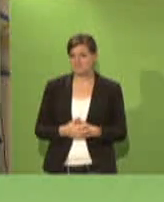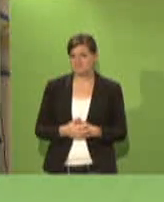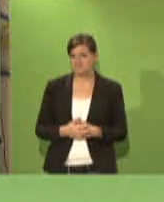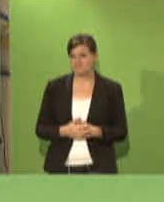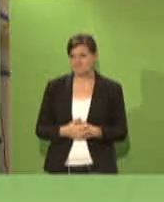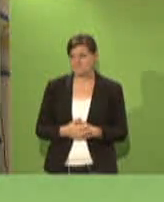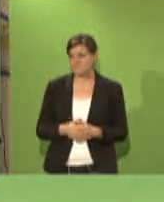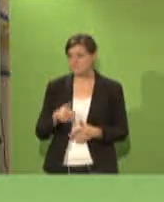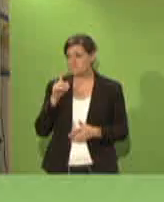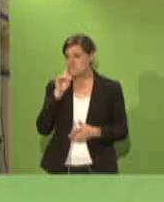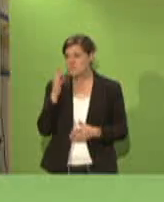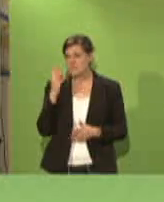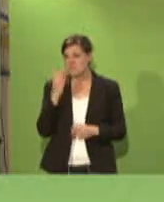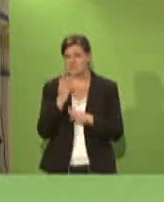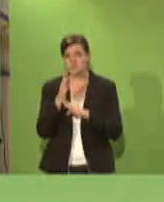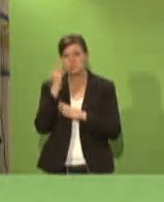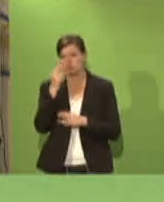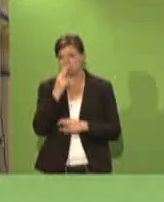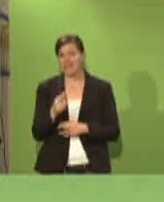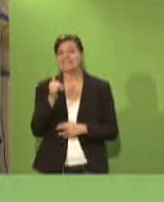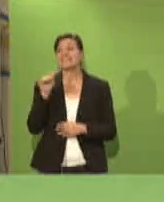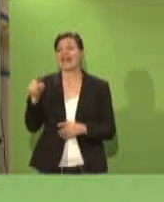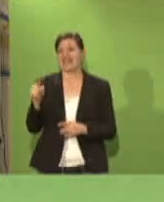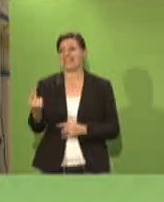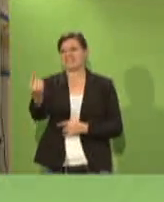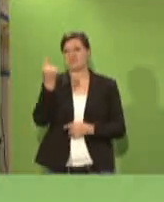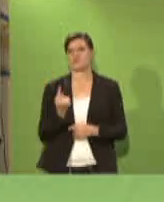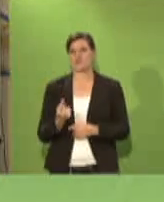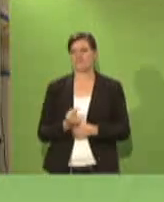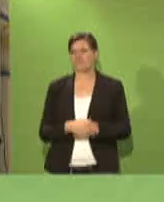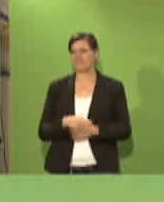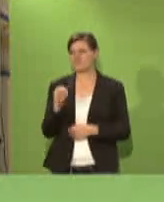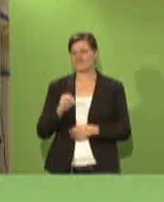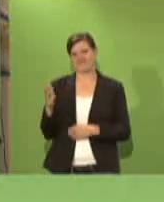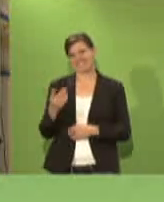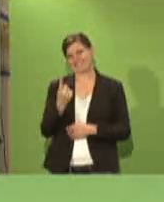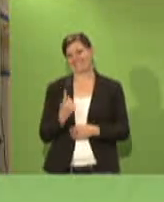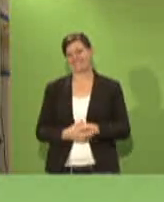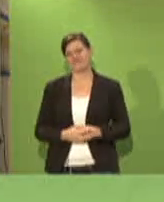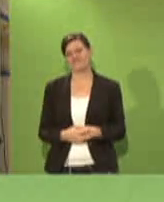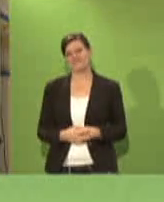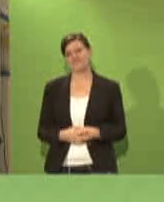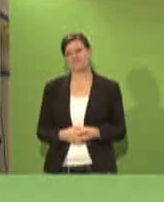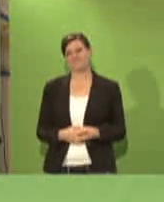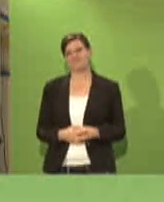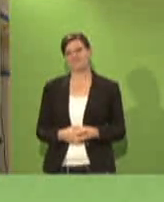Norwich hat jemand schon gesehen? Nun gut. Oder da kommt er ja, genau, der Norwich, genau.